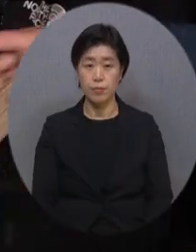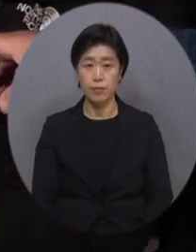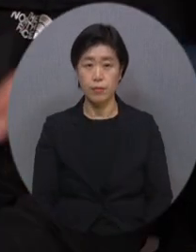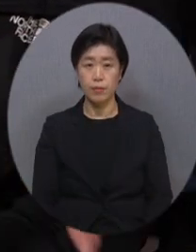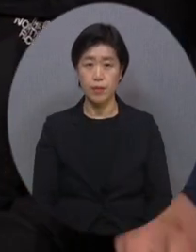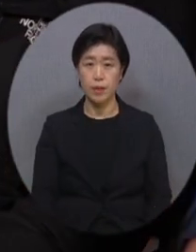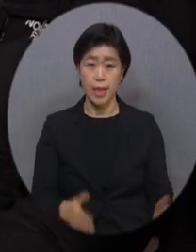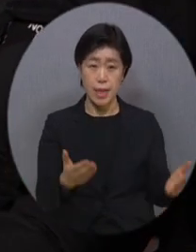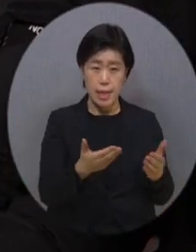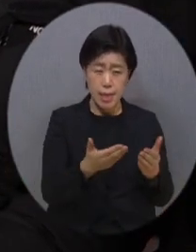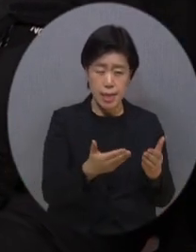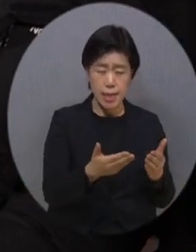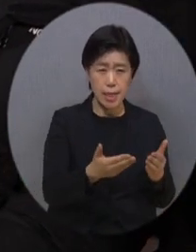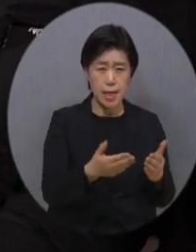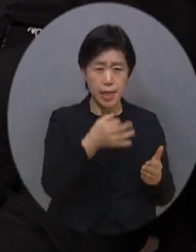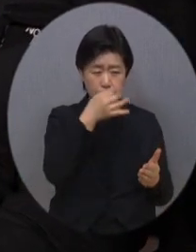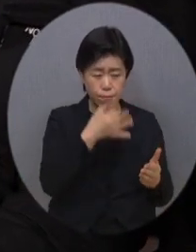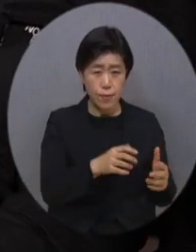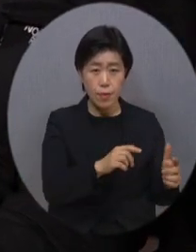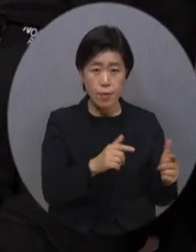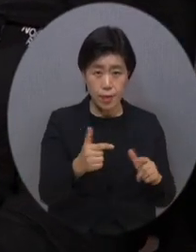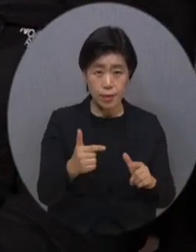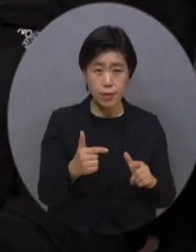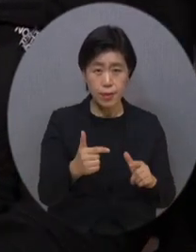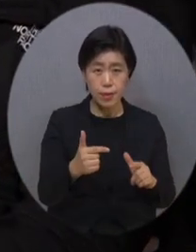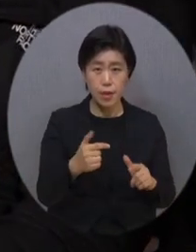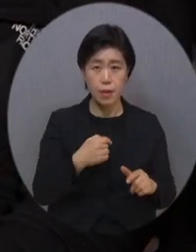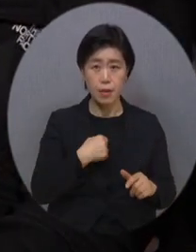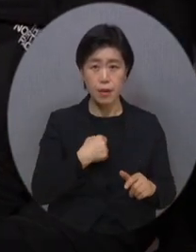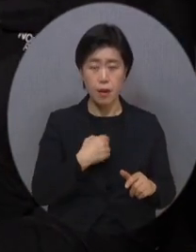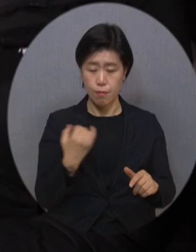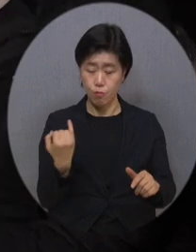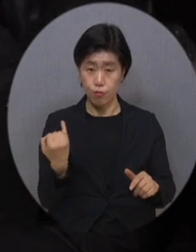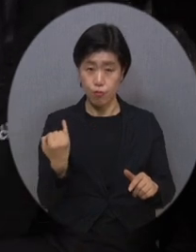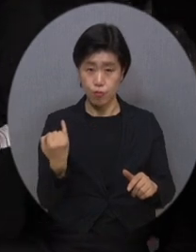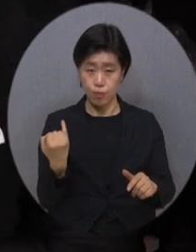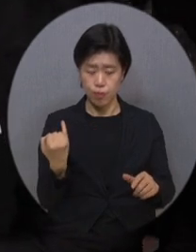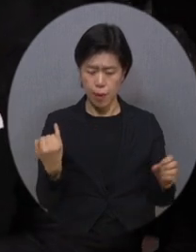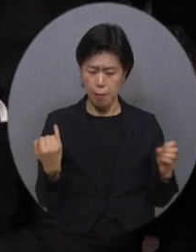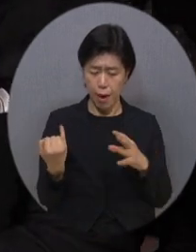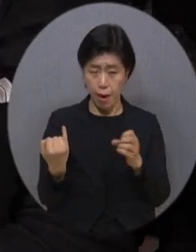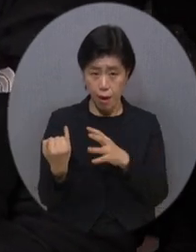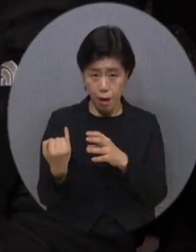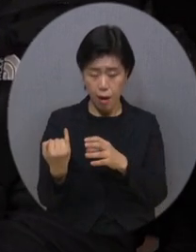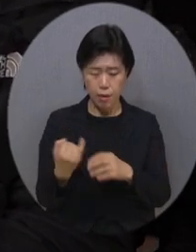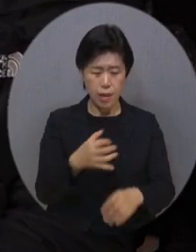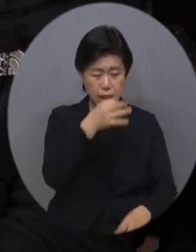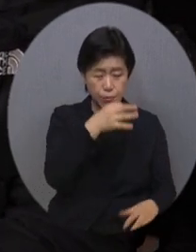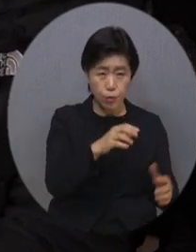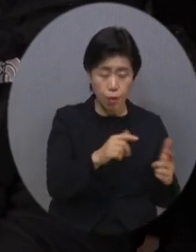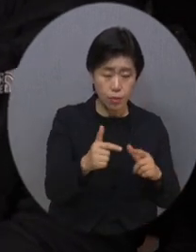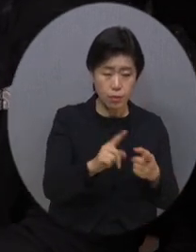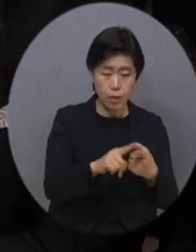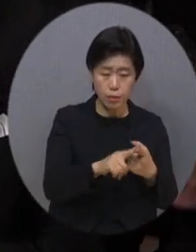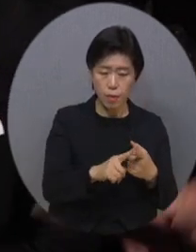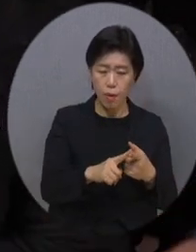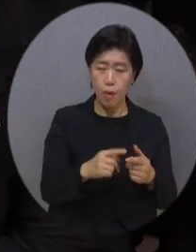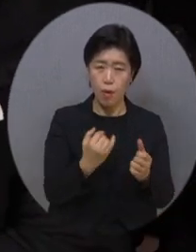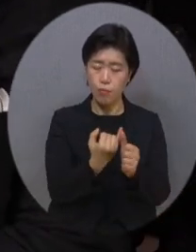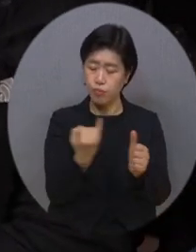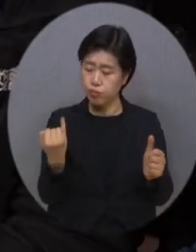밖에서 힘드는 일을 나한테 와서 이야기하지 말라. 하지 마라. 아, 그러냐? 어, 진짜 그런 사람이